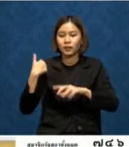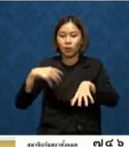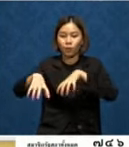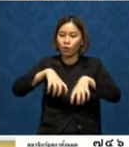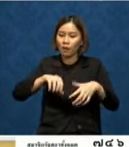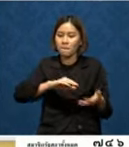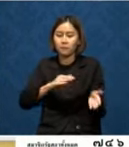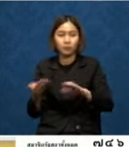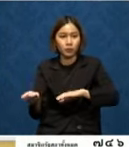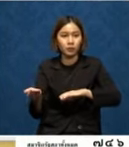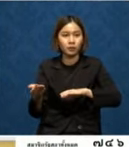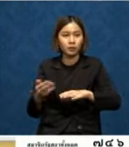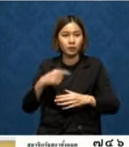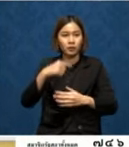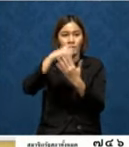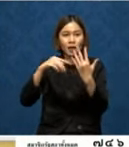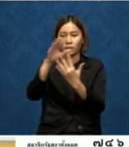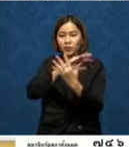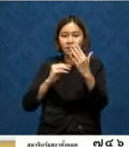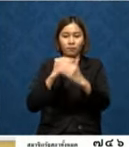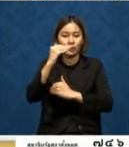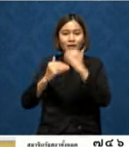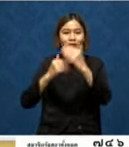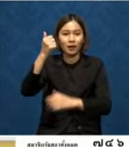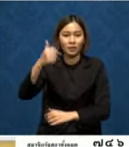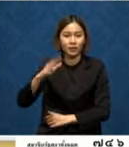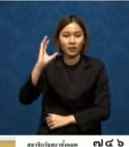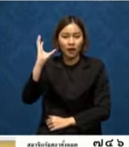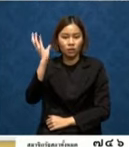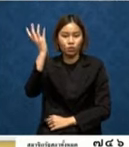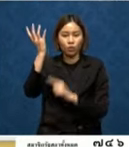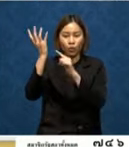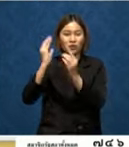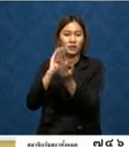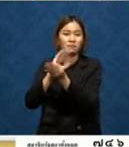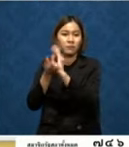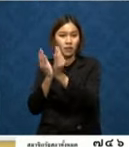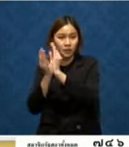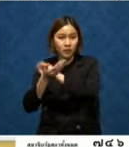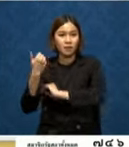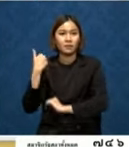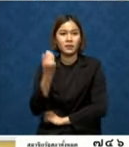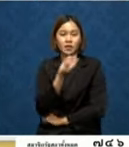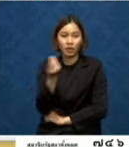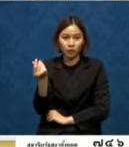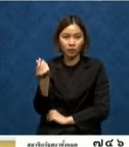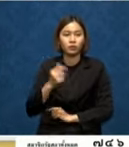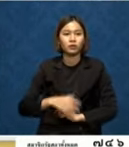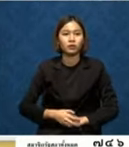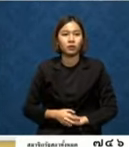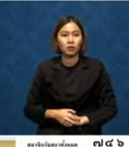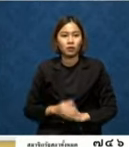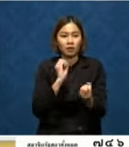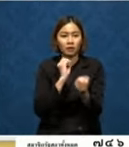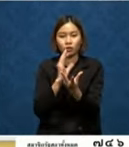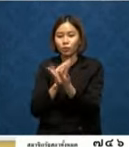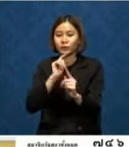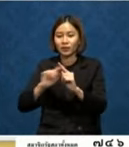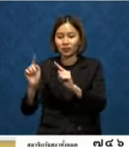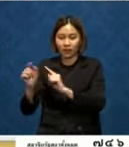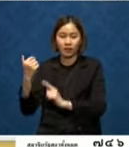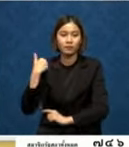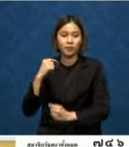ที่ล้มเหลวประเทศก้าวไม่ทันโลกในยุคที่แปรปรวนและเปลี่ยนแปลงอย่างรวดเร็วเกิดความเสียหายมากมาย